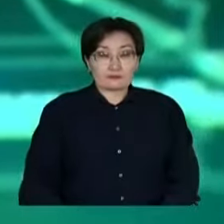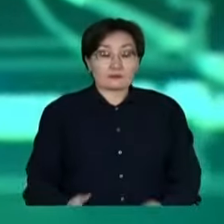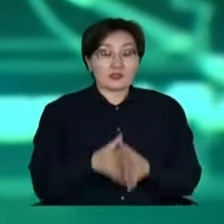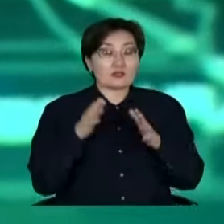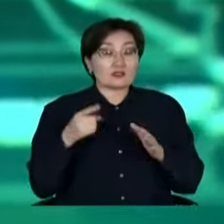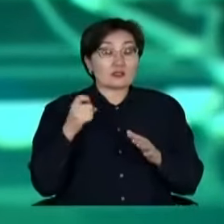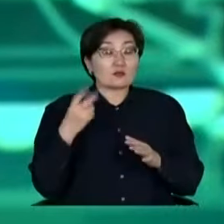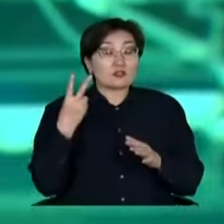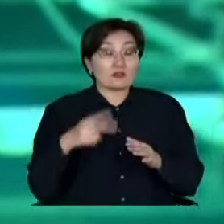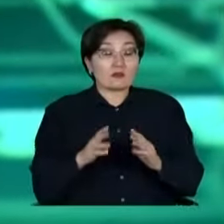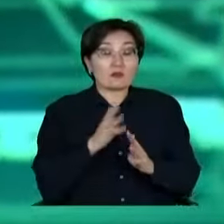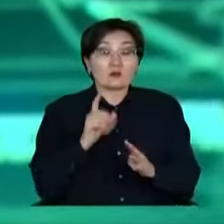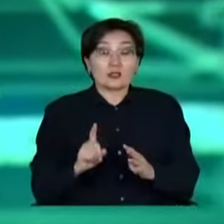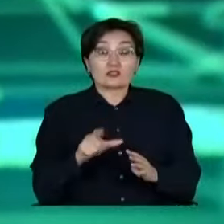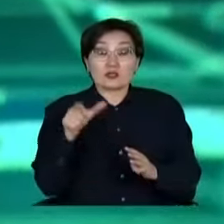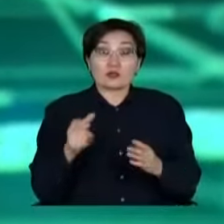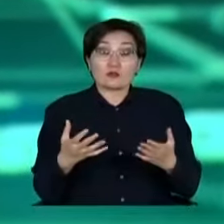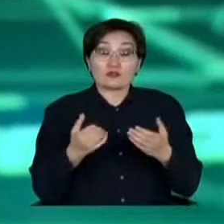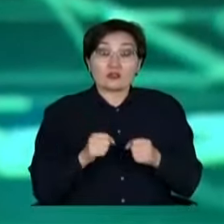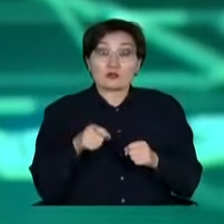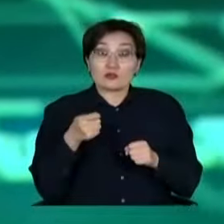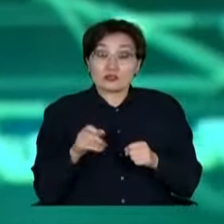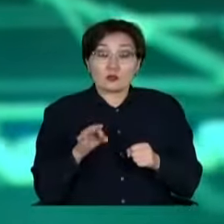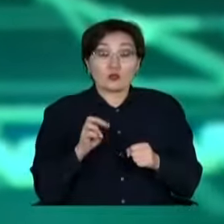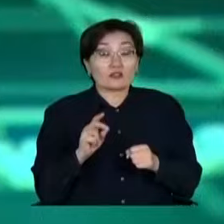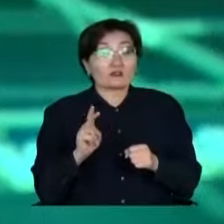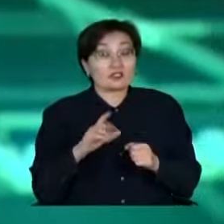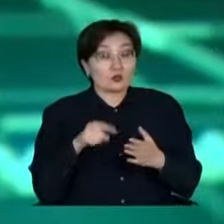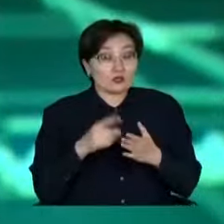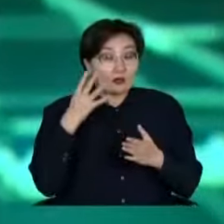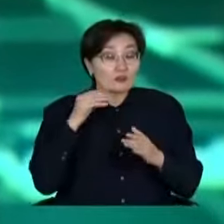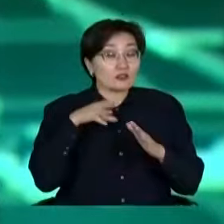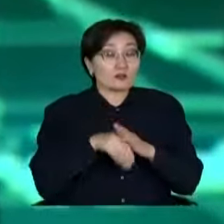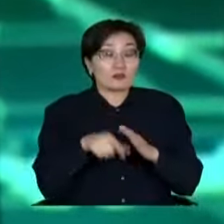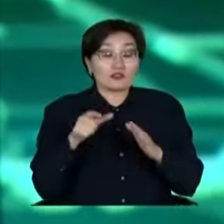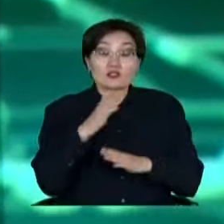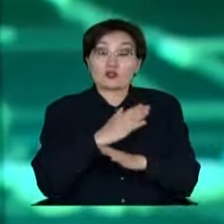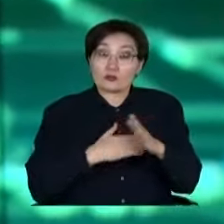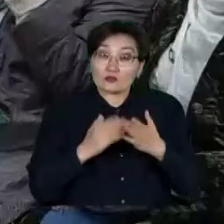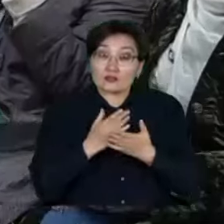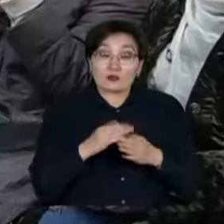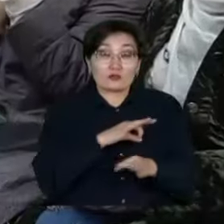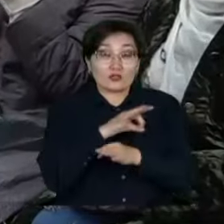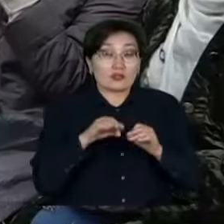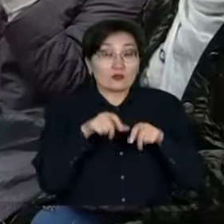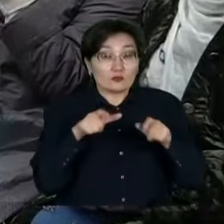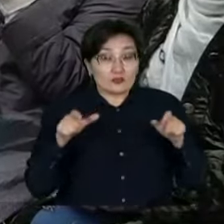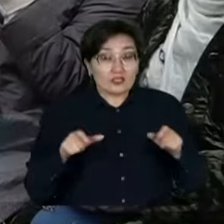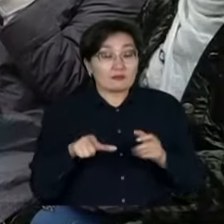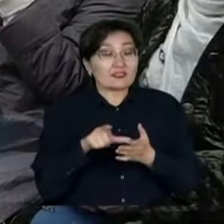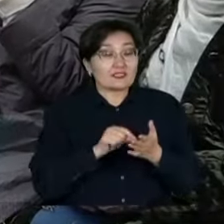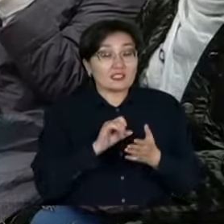Более 120 очередников сегодня получили ключи от квартир в Алматы. В их числе люди с инвалидностью, сироты, пенсионеры и